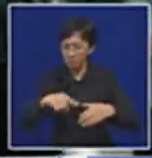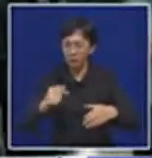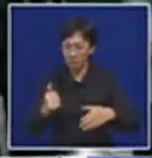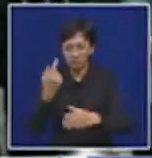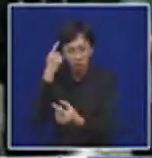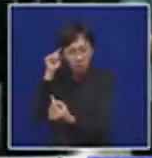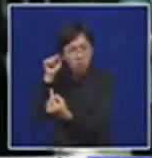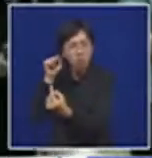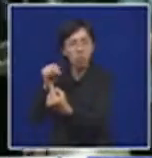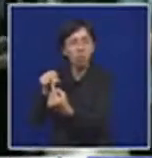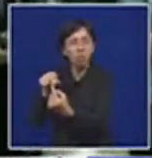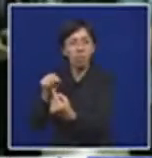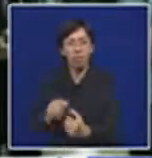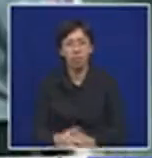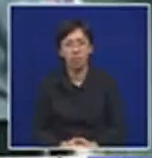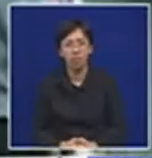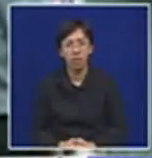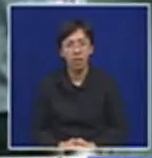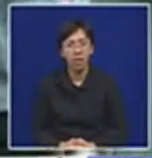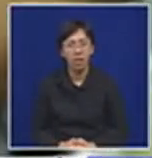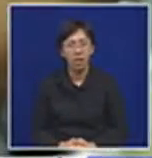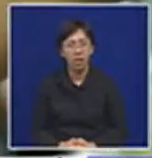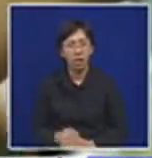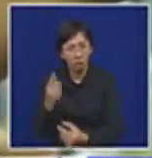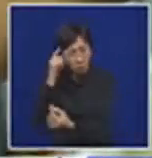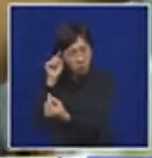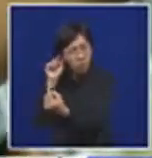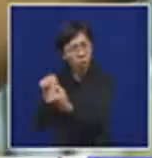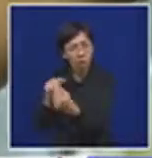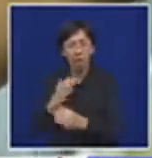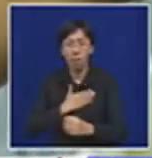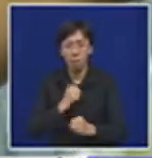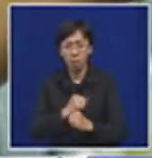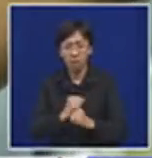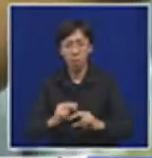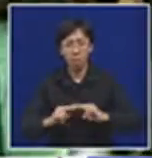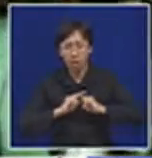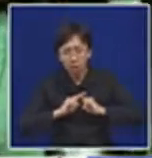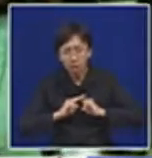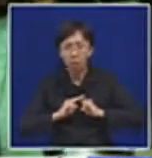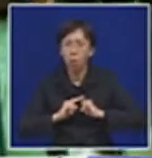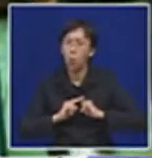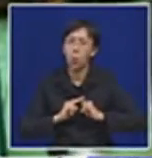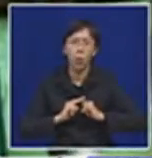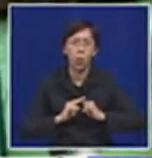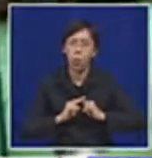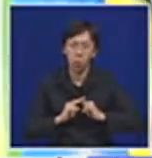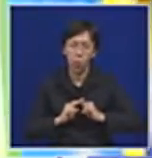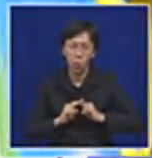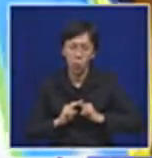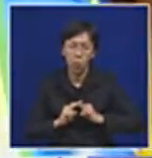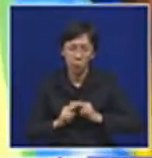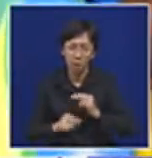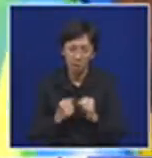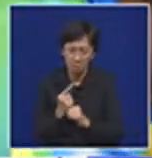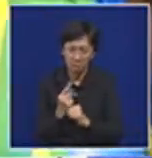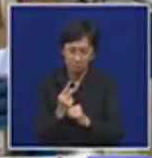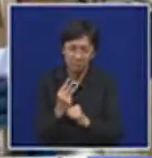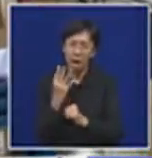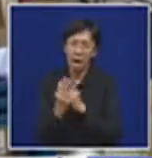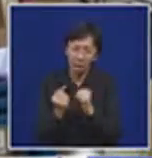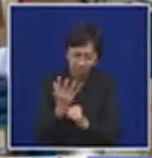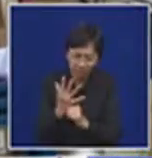ตรงความต้องการที่แท้จริงภายในระยะเวลาที่ถ้าผมทำคนเดียวกระทรวงศึกษาทำคนเดียวเนี่ยก็น่าใช้เวลาเป็น5ปี